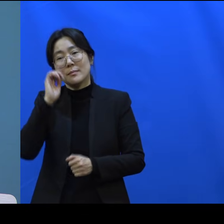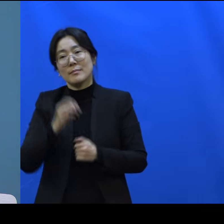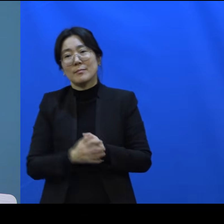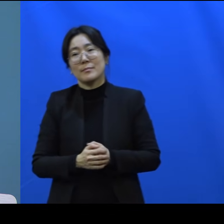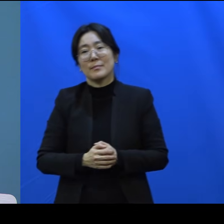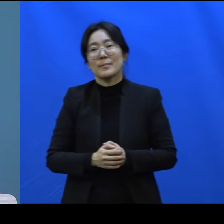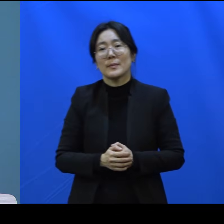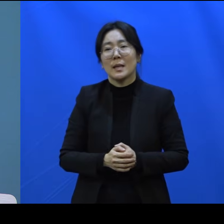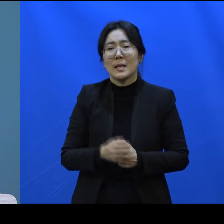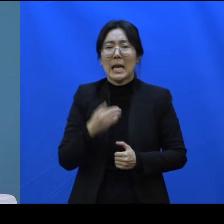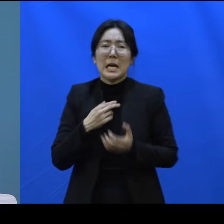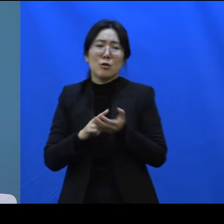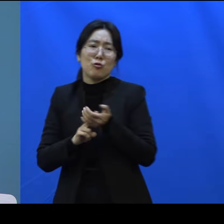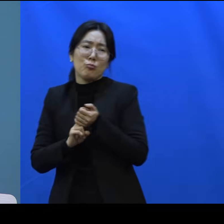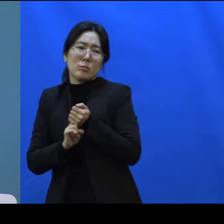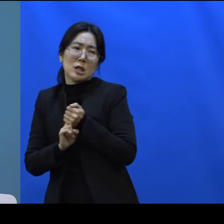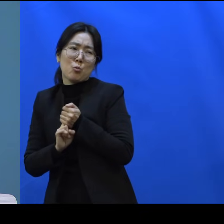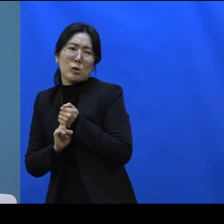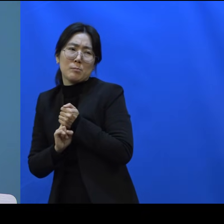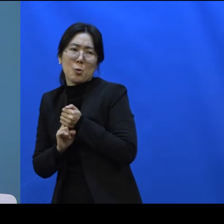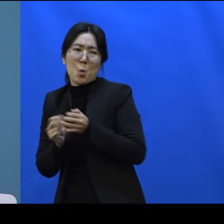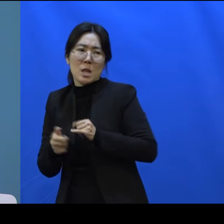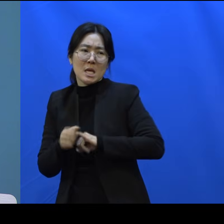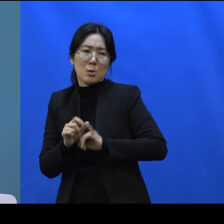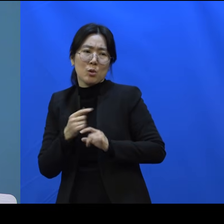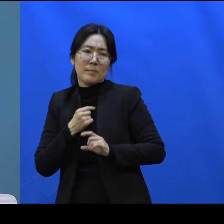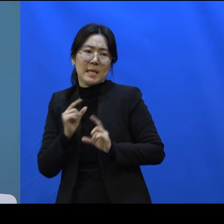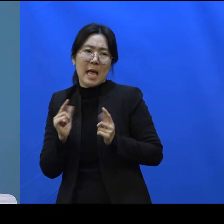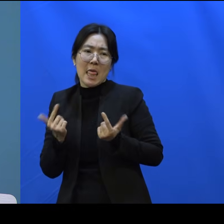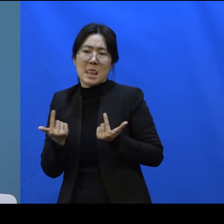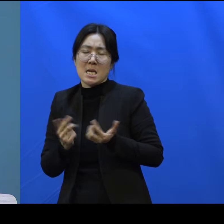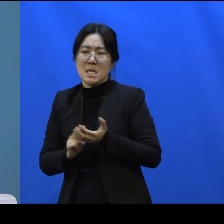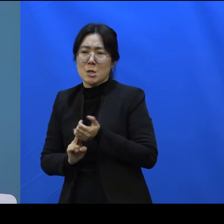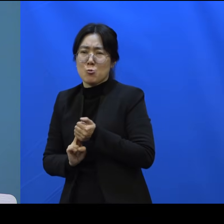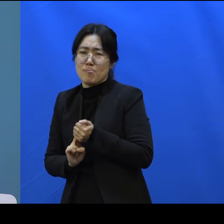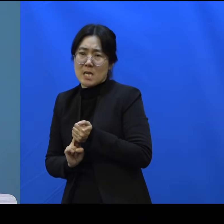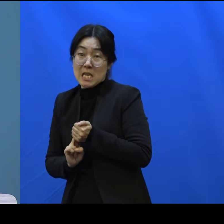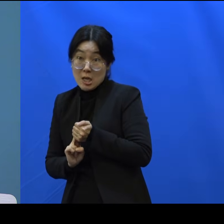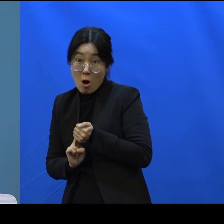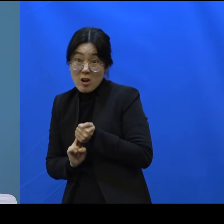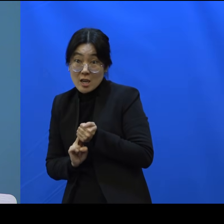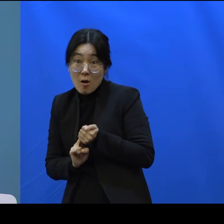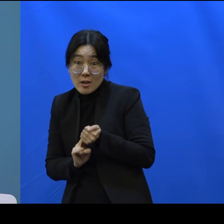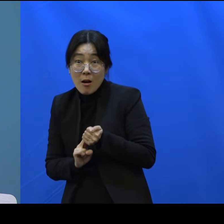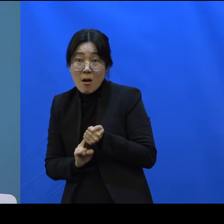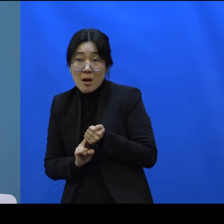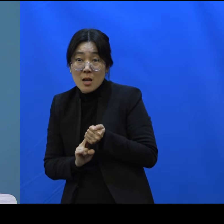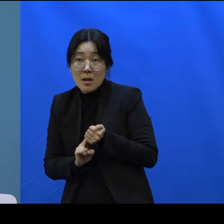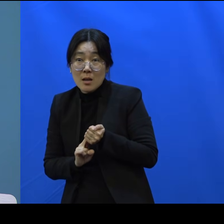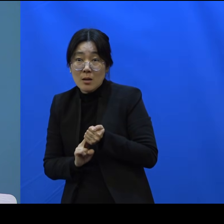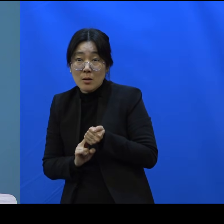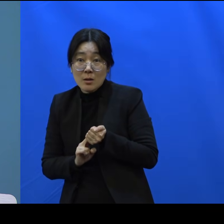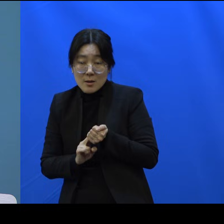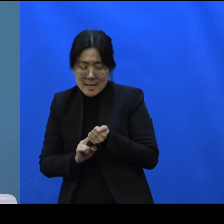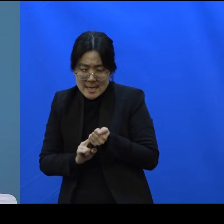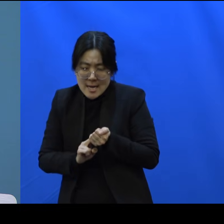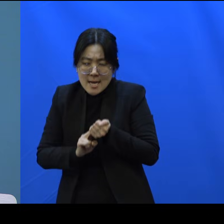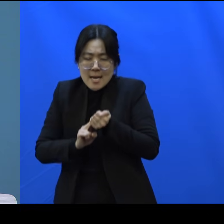약점을 여러분, 내가 인정하고 고백하는 순간 그 관점이 달라져요.